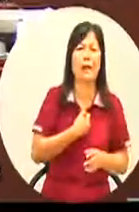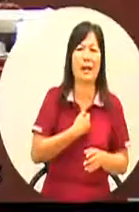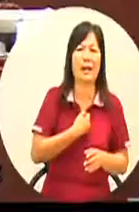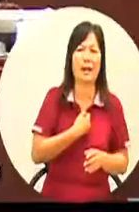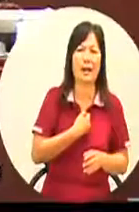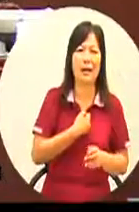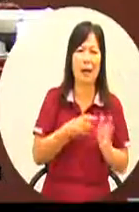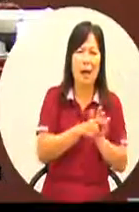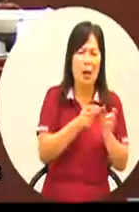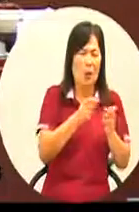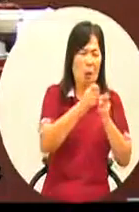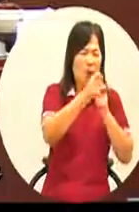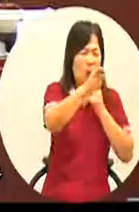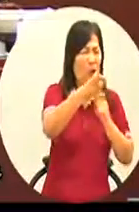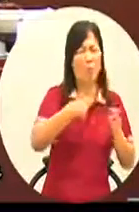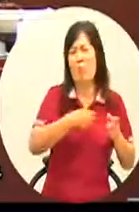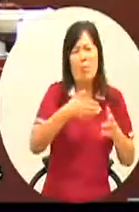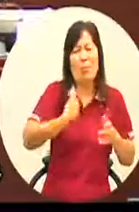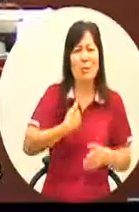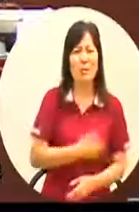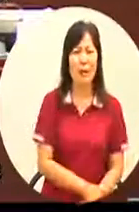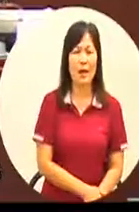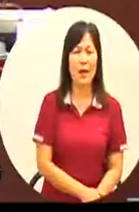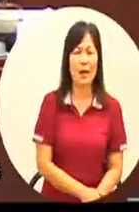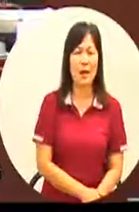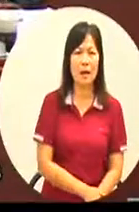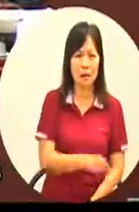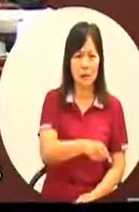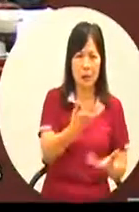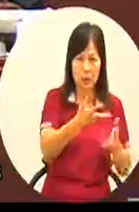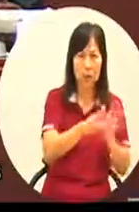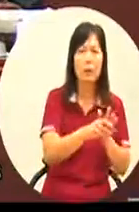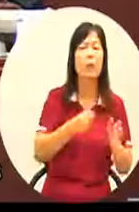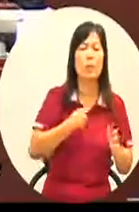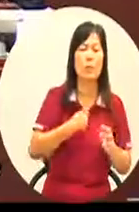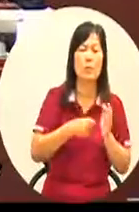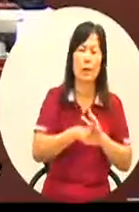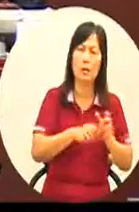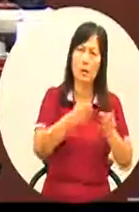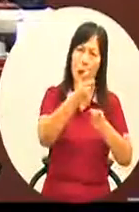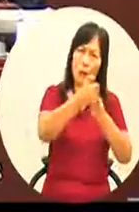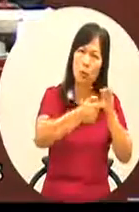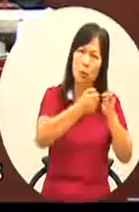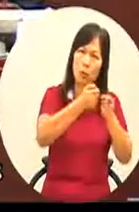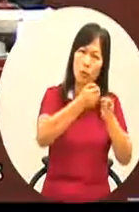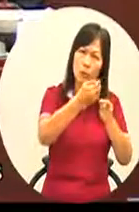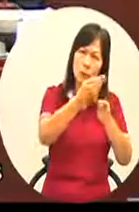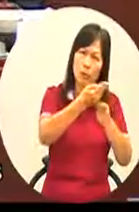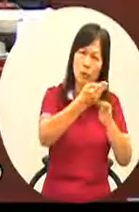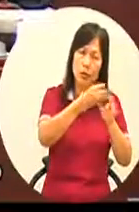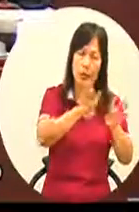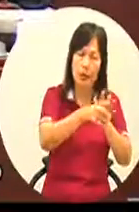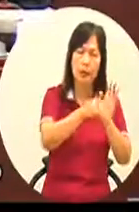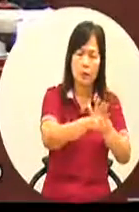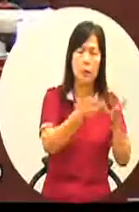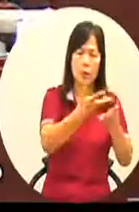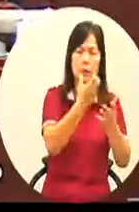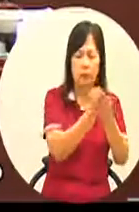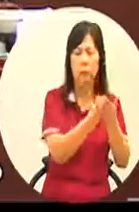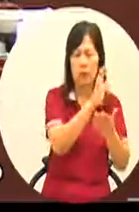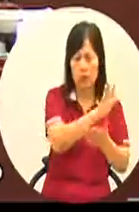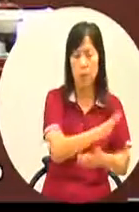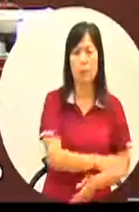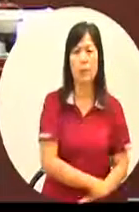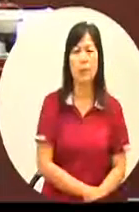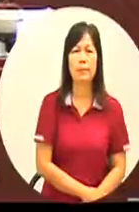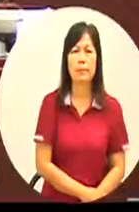是上长的迄条啦，吼。按古通水塘这样代志，其实我知影，为民工59年，其实佮一直有这个问题，出